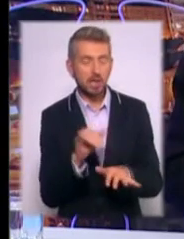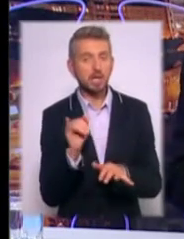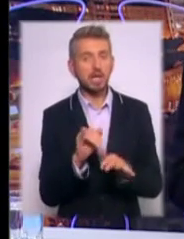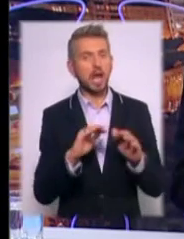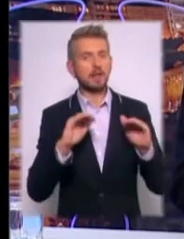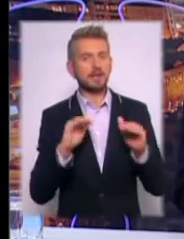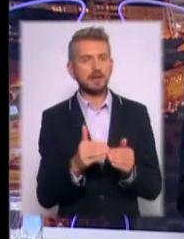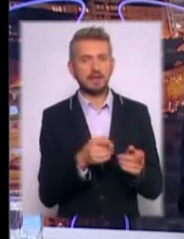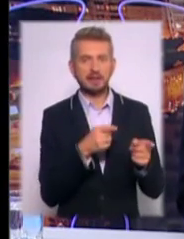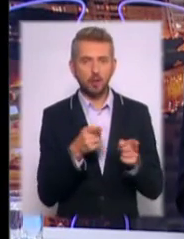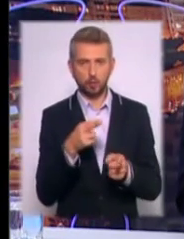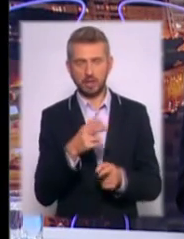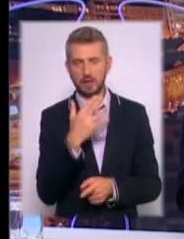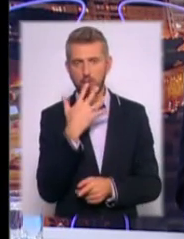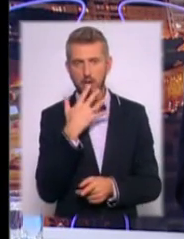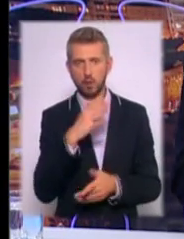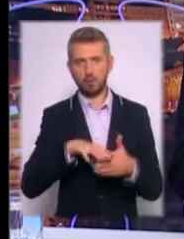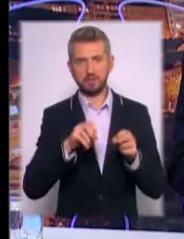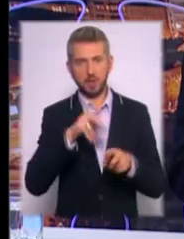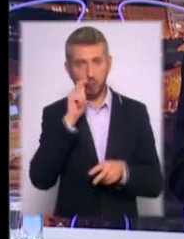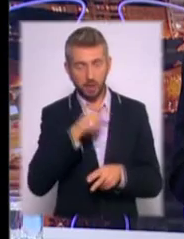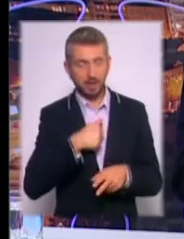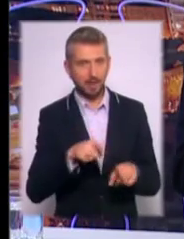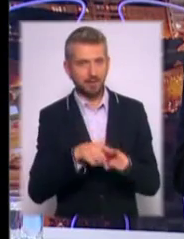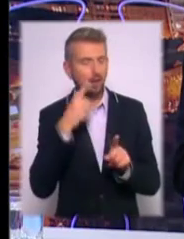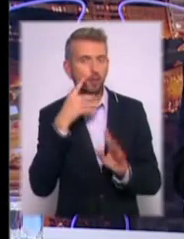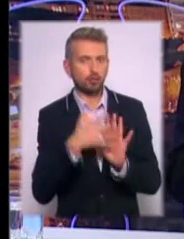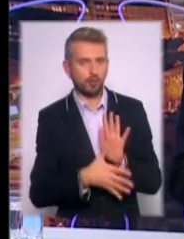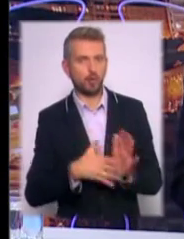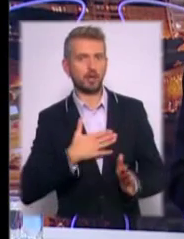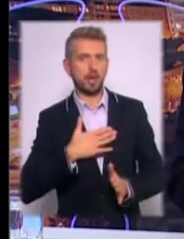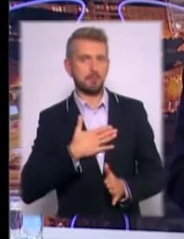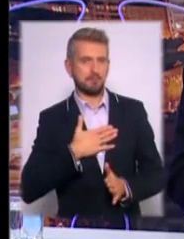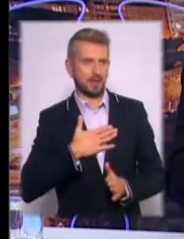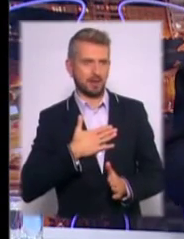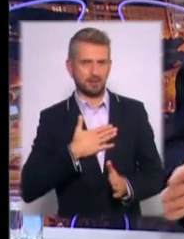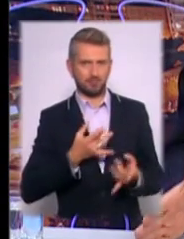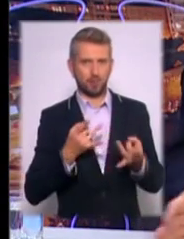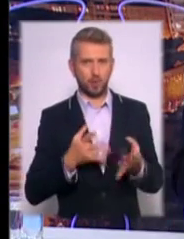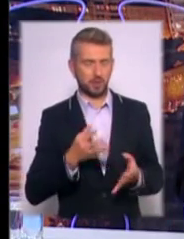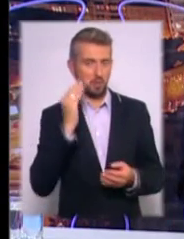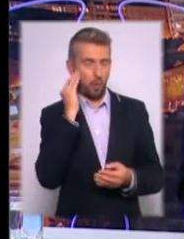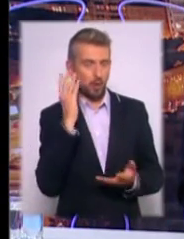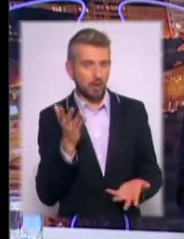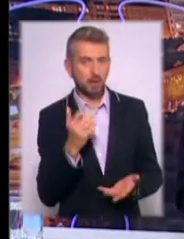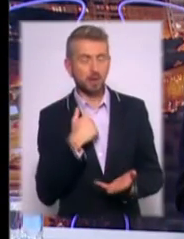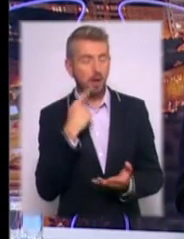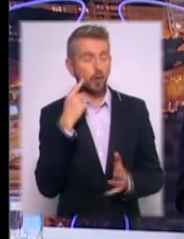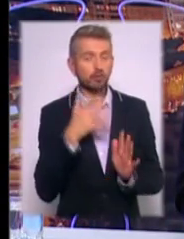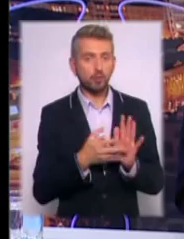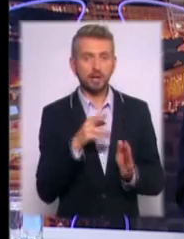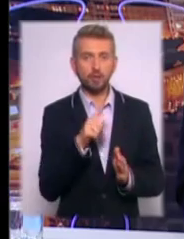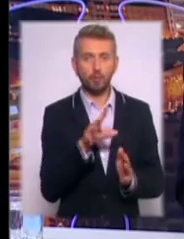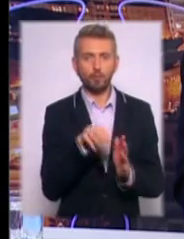знизити загрозу для національної безпеки України. Я так розумію, що це на мій такий дилетантський погляд, от я так розумію, що для того вводяться візові